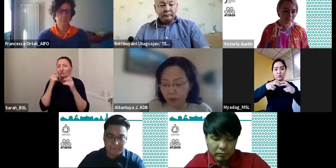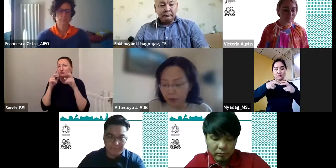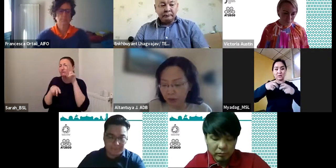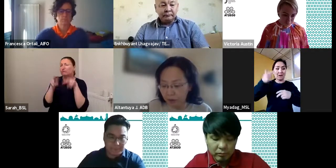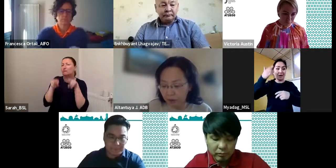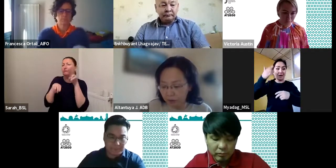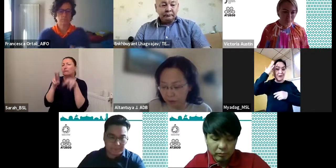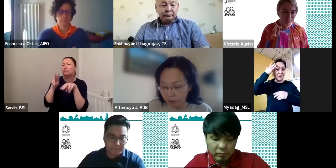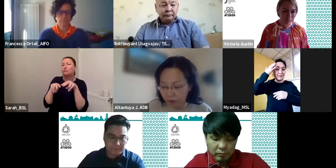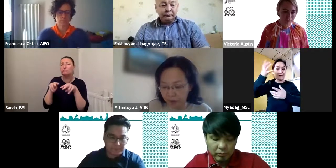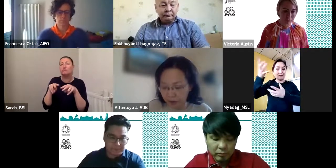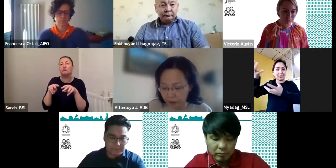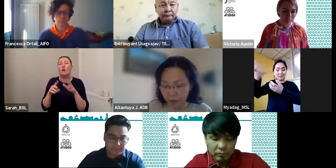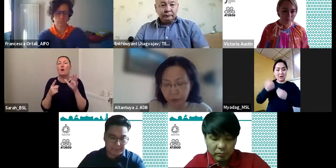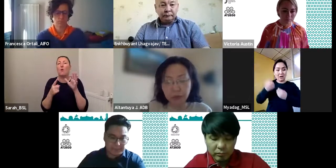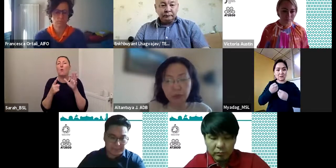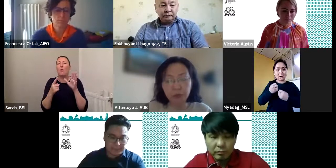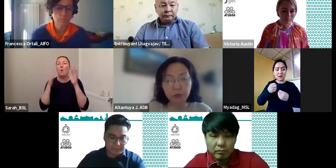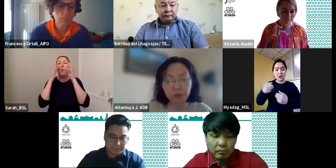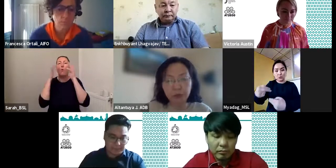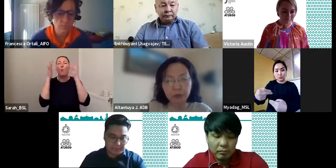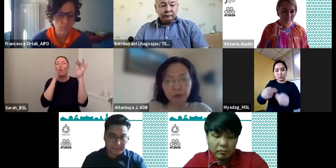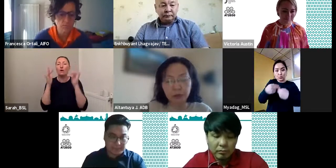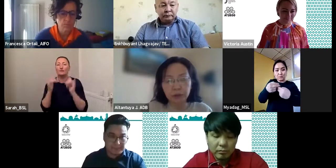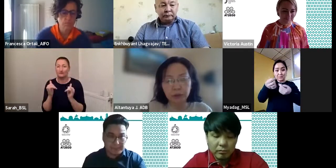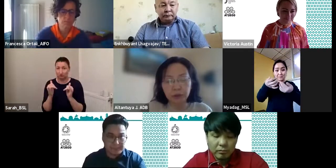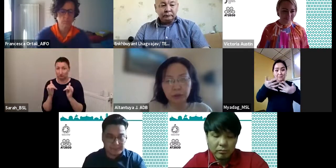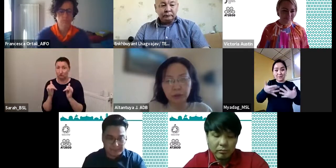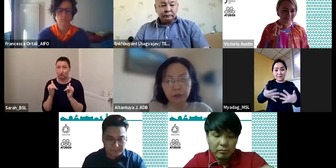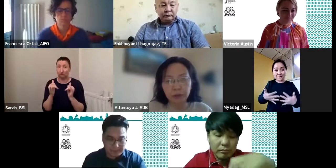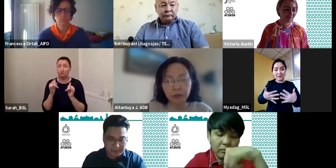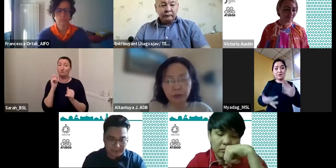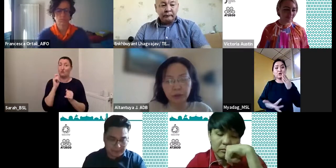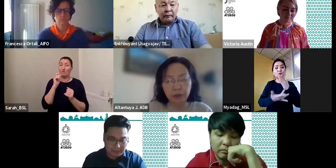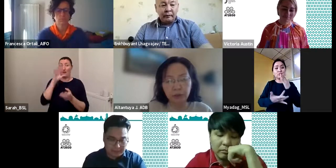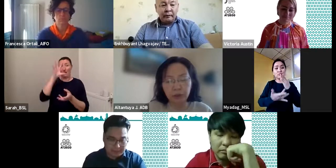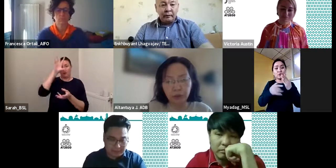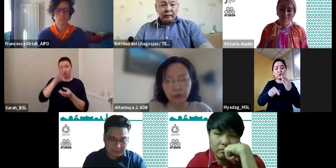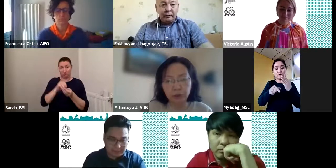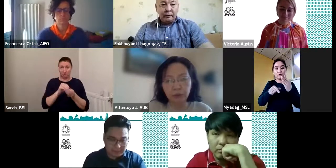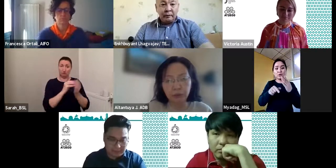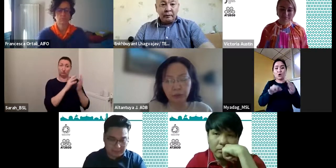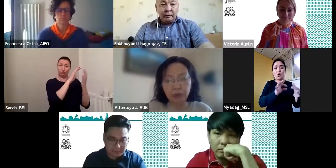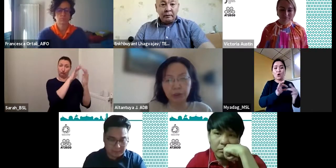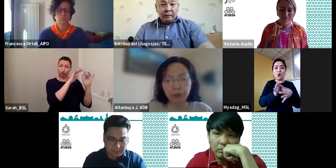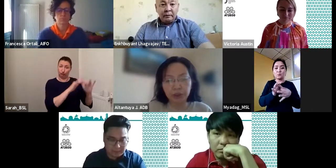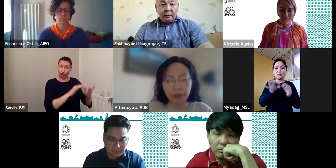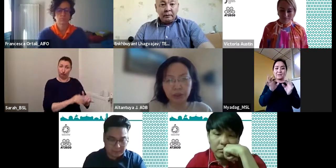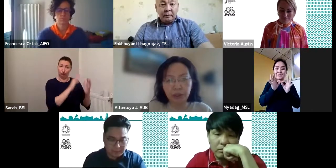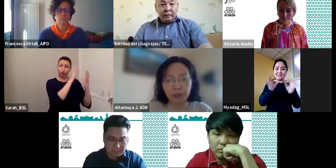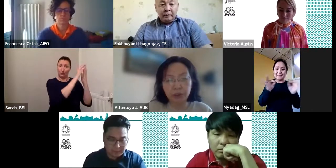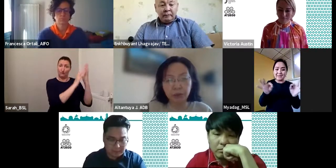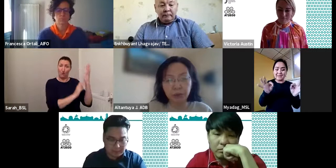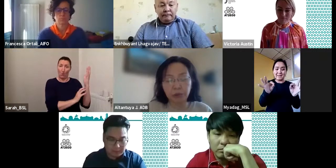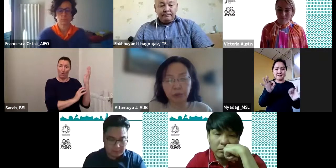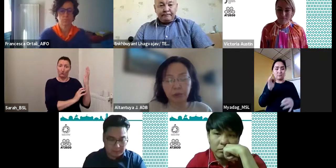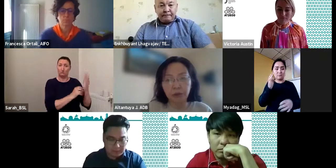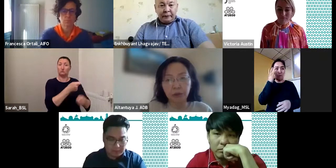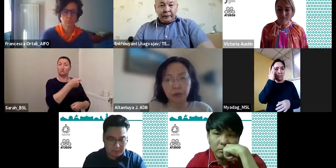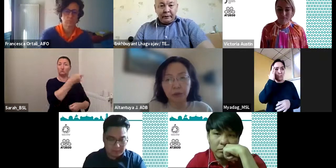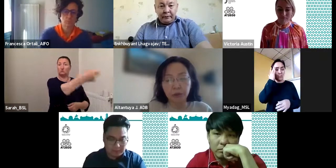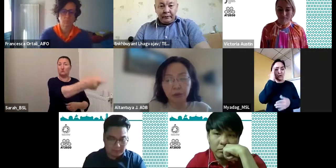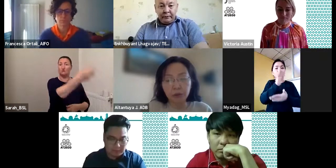байгаа туслах хэрэгслүүд, туслах технологиуд байгаа тийм. Энийг талаар бүр тодорхой бодлогыг нь шинжилье гэсэн